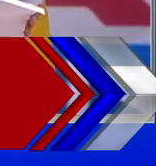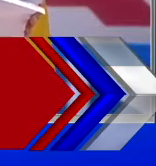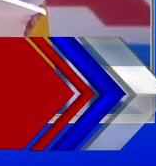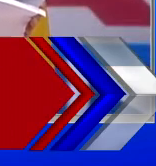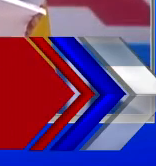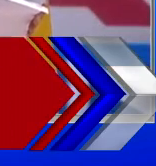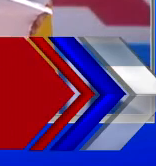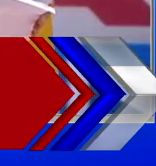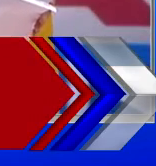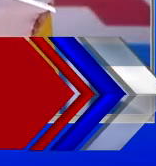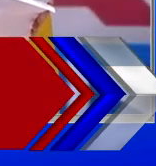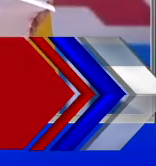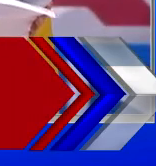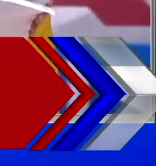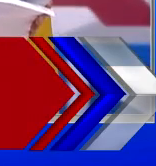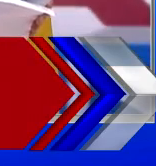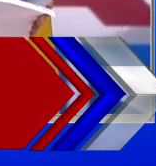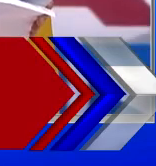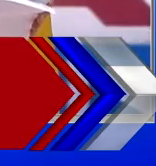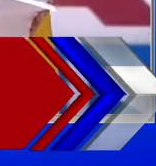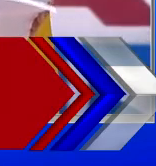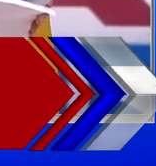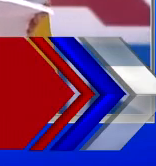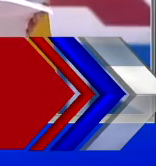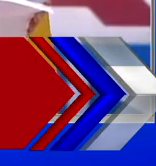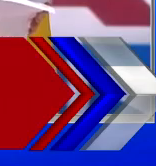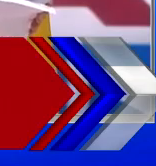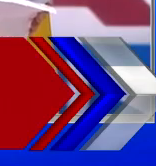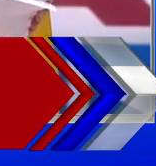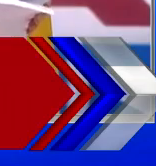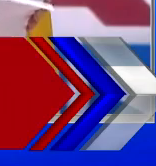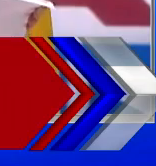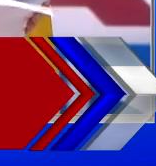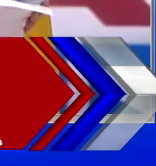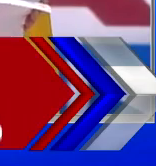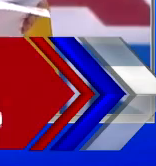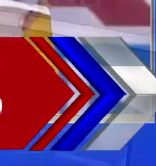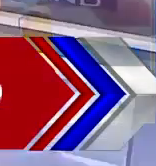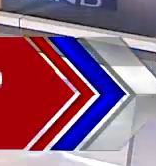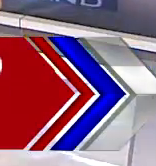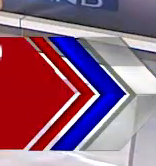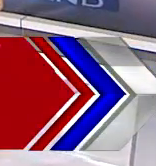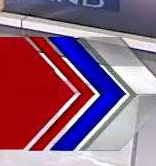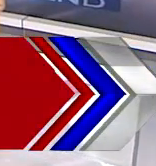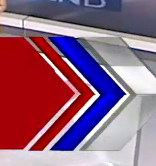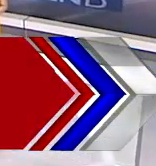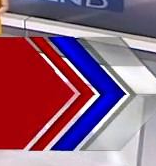lamang. At dahil hindi natutulog ang balita, nakatutok kami 24 Oras.